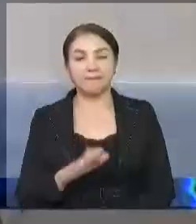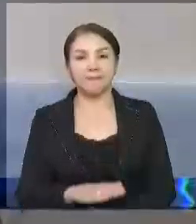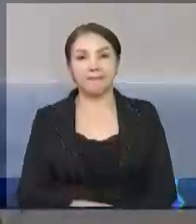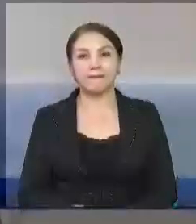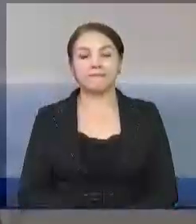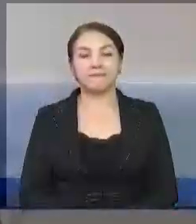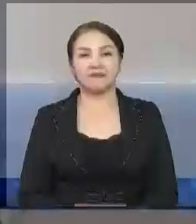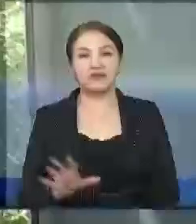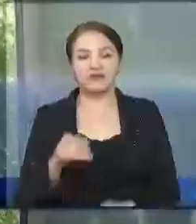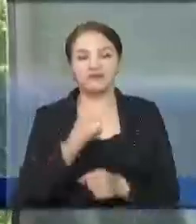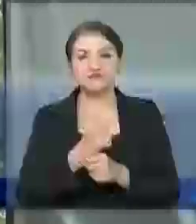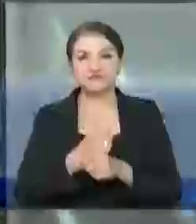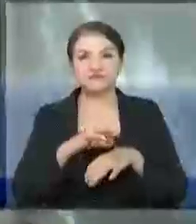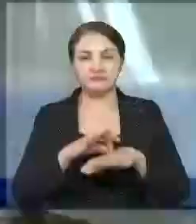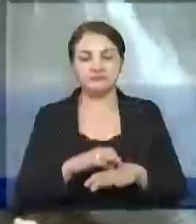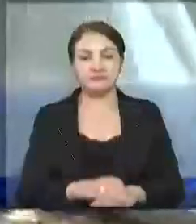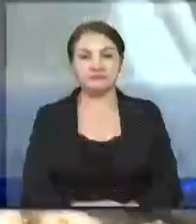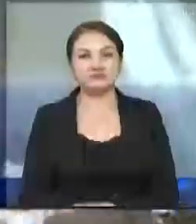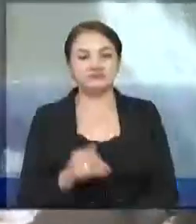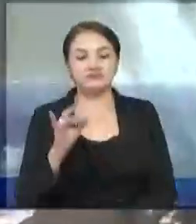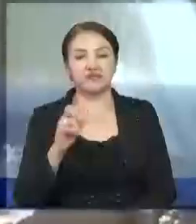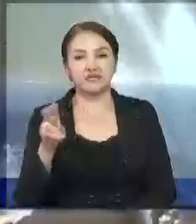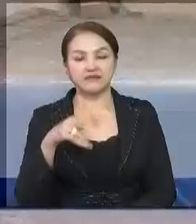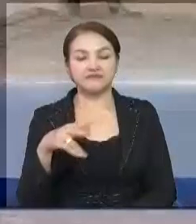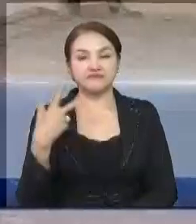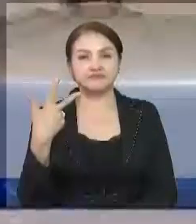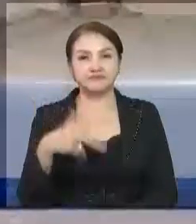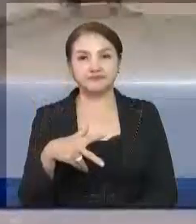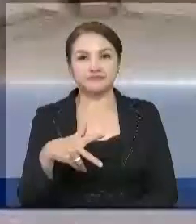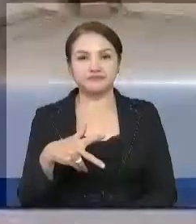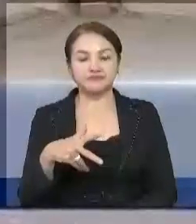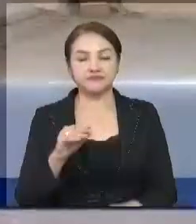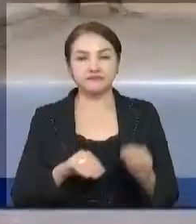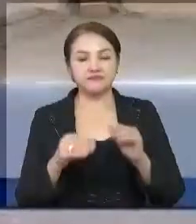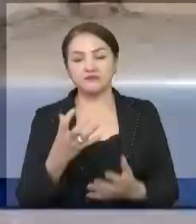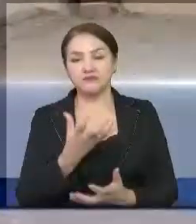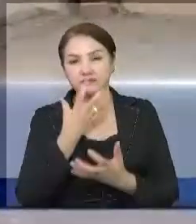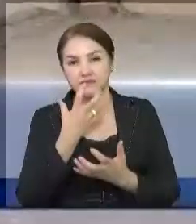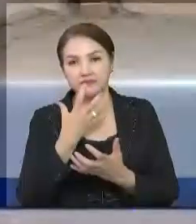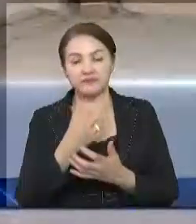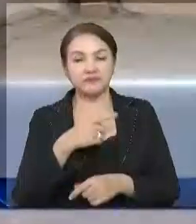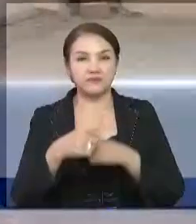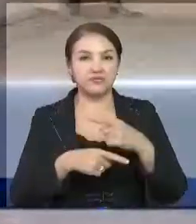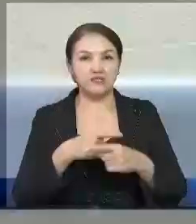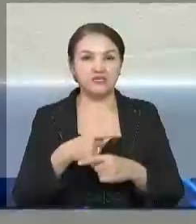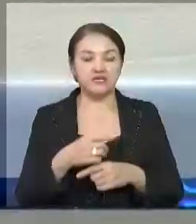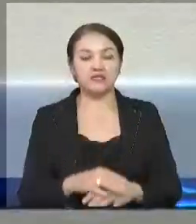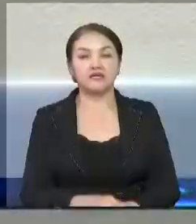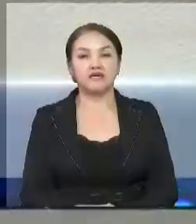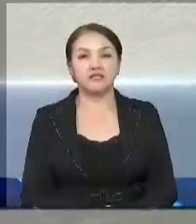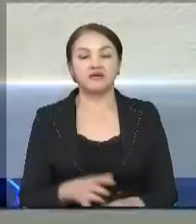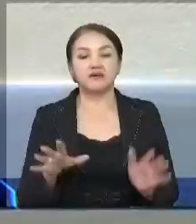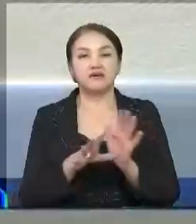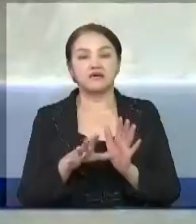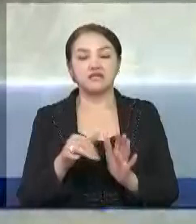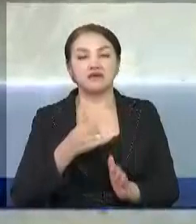Фасадные работы ведутся. Фасад процентов 30 где-то выставили, уже утеплились. Дальше леса передвигаем.